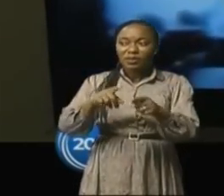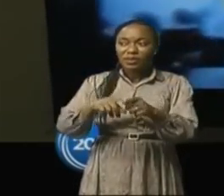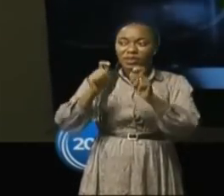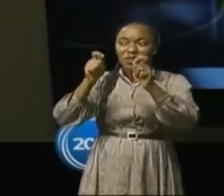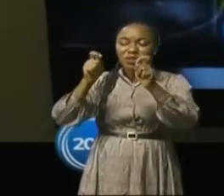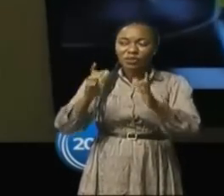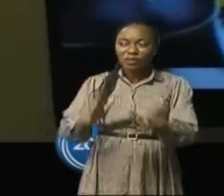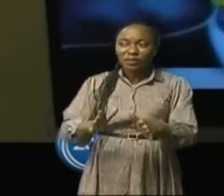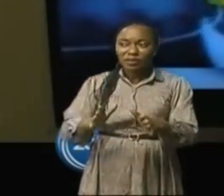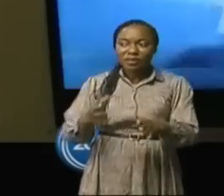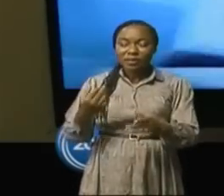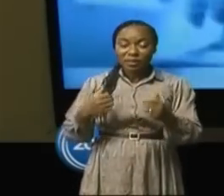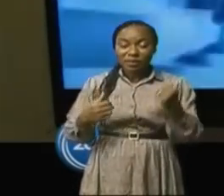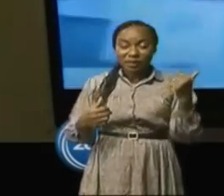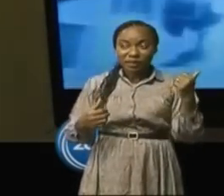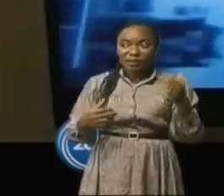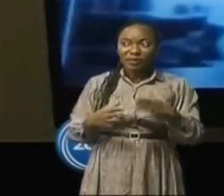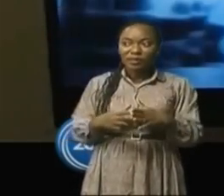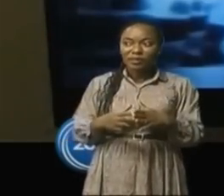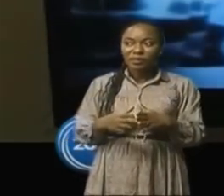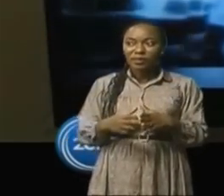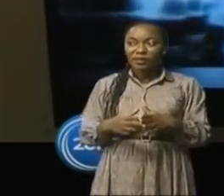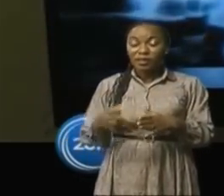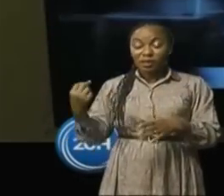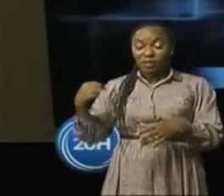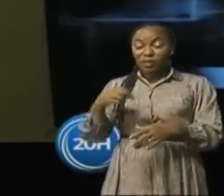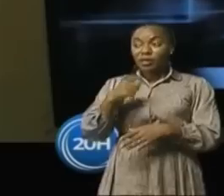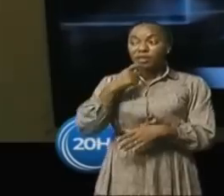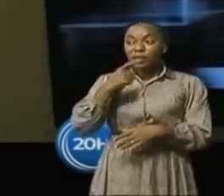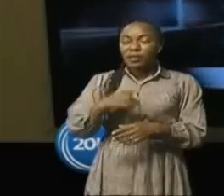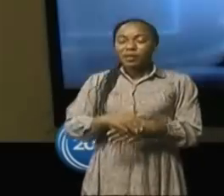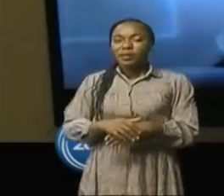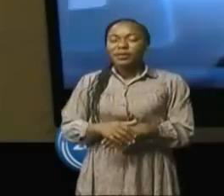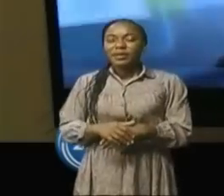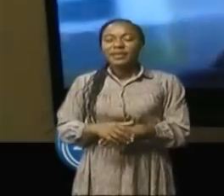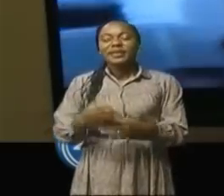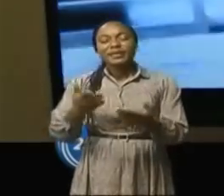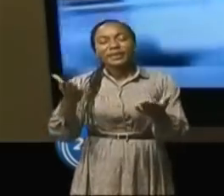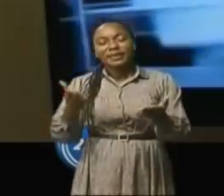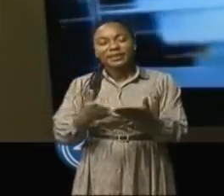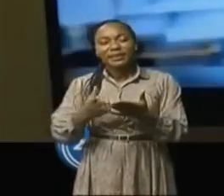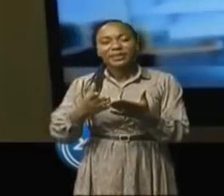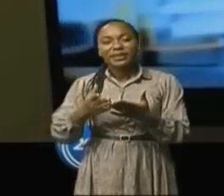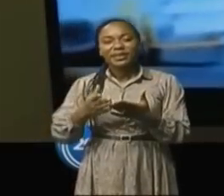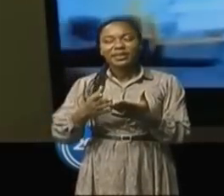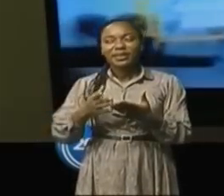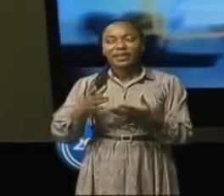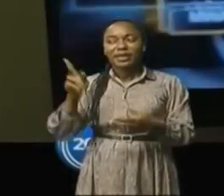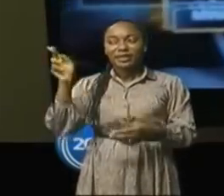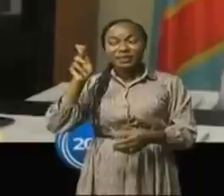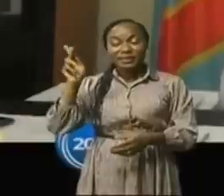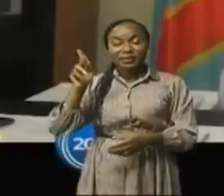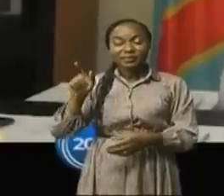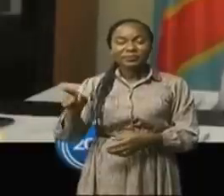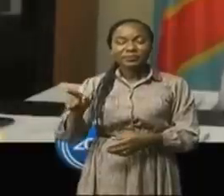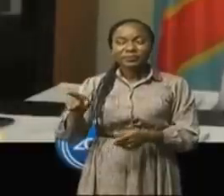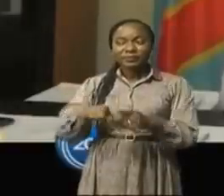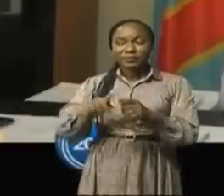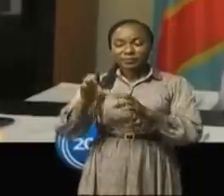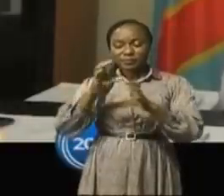faire. Nous disons qu'il s'agit de l'avènement d'un avènement ici à Kisangani. Et nous, dans le cadre de la